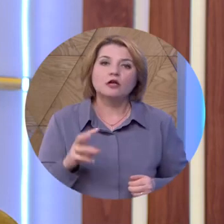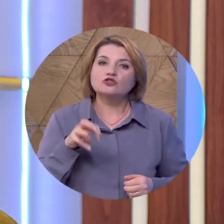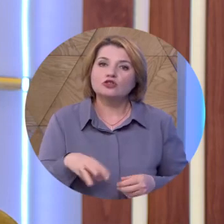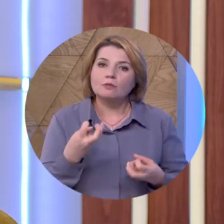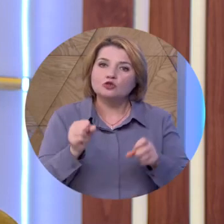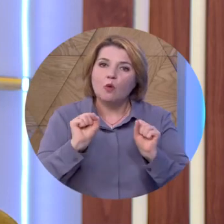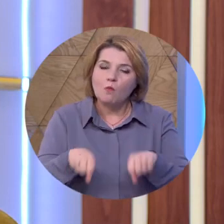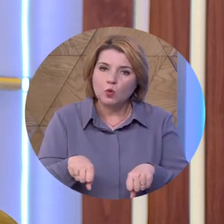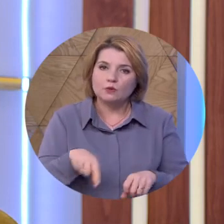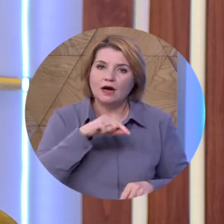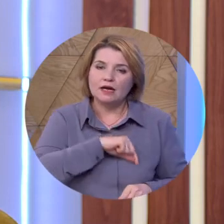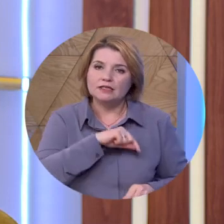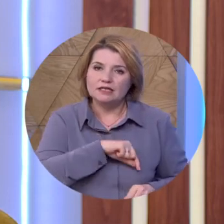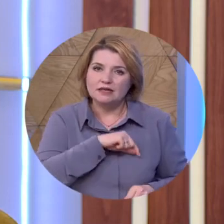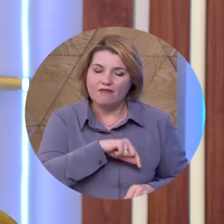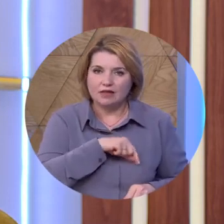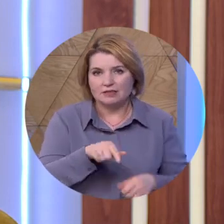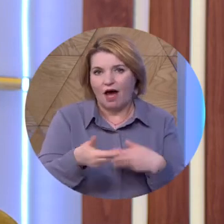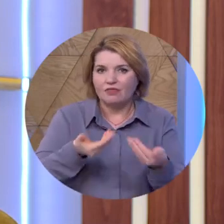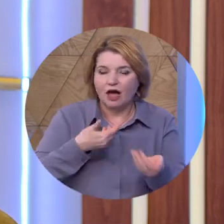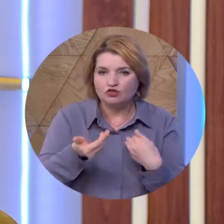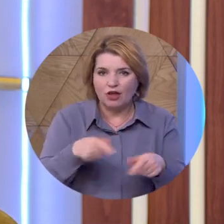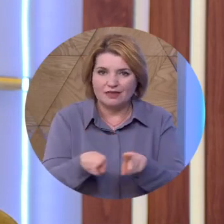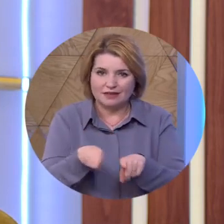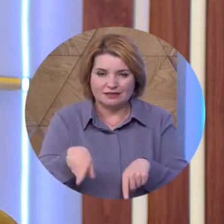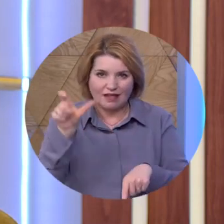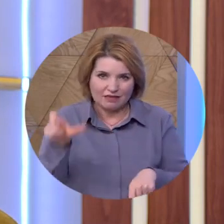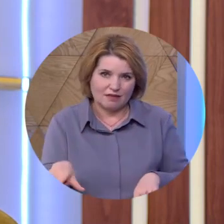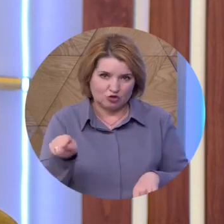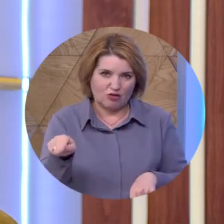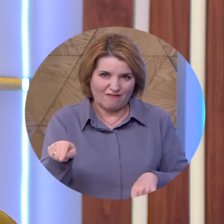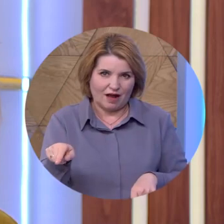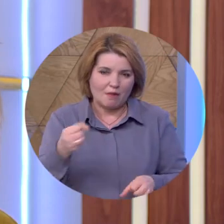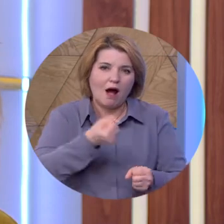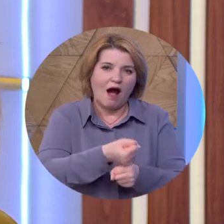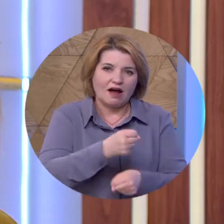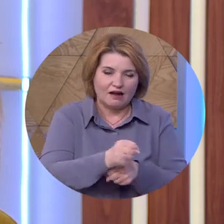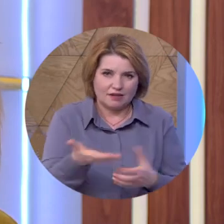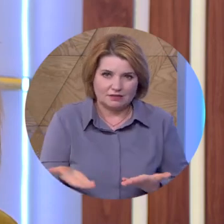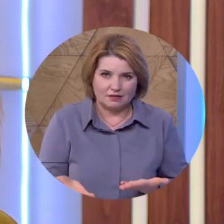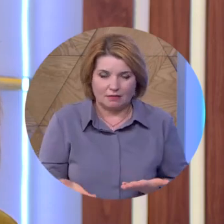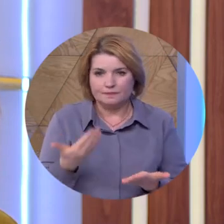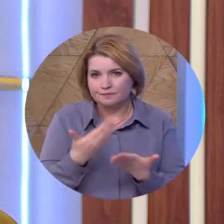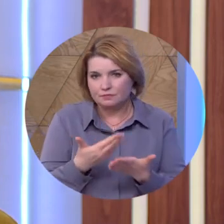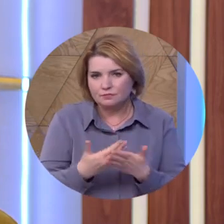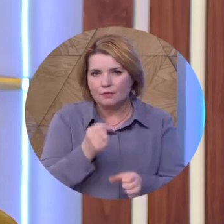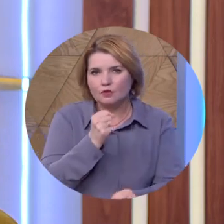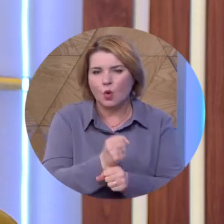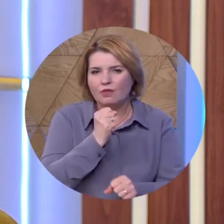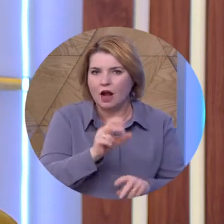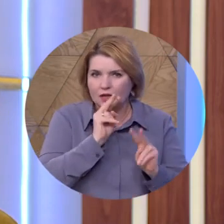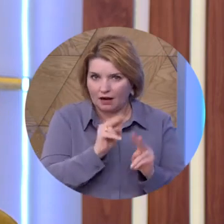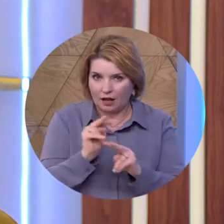могут характеризоваться отношения вот с таким вот агрессором? Вот, например, тотальный контроль. Есть такие люди,